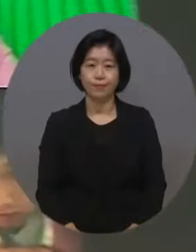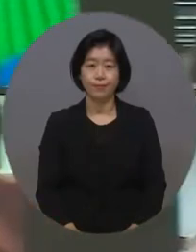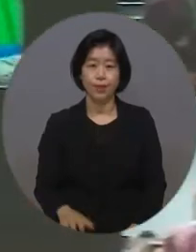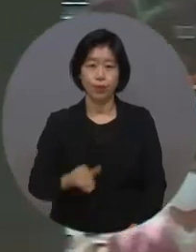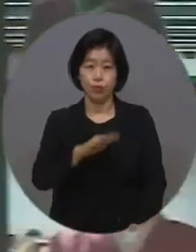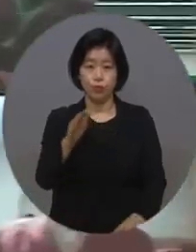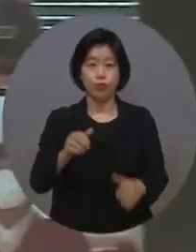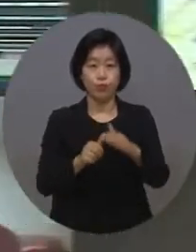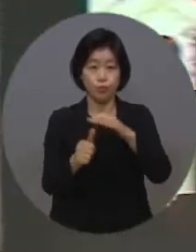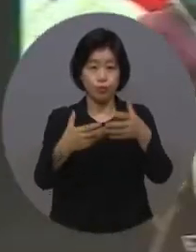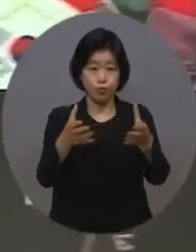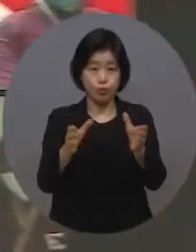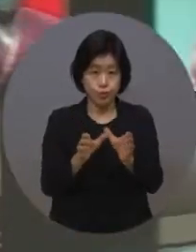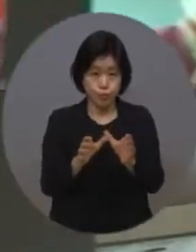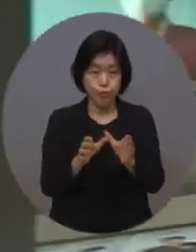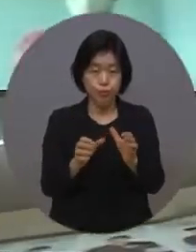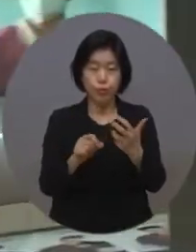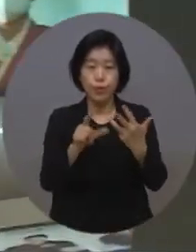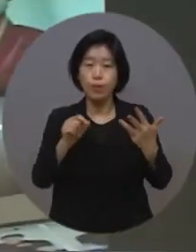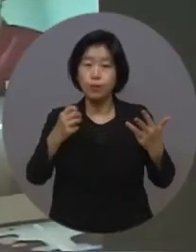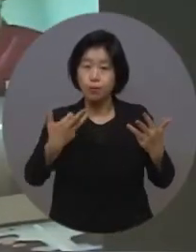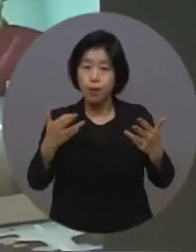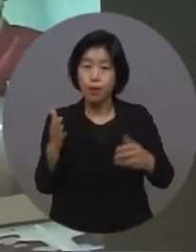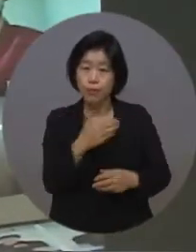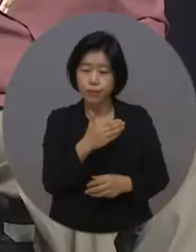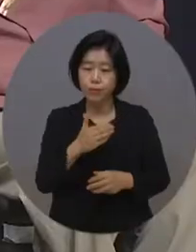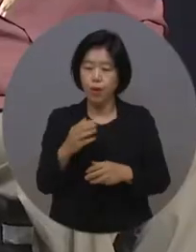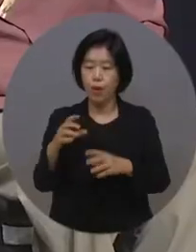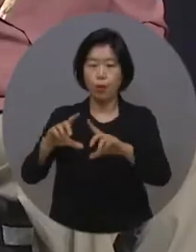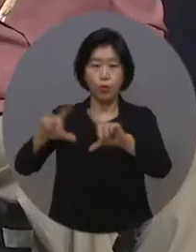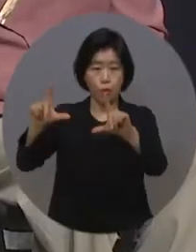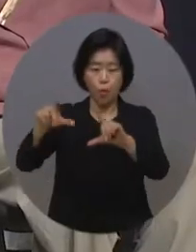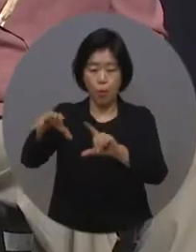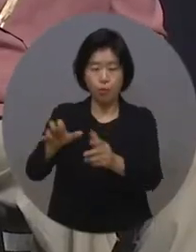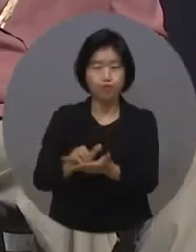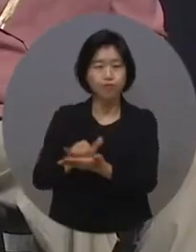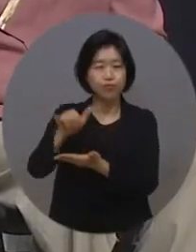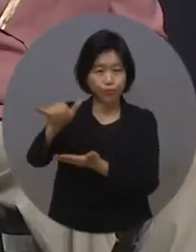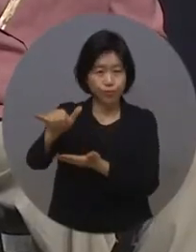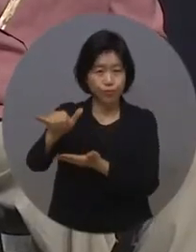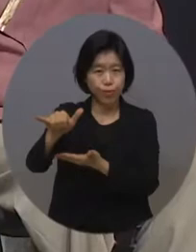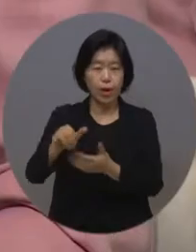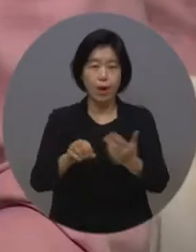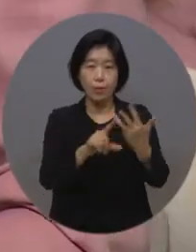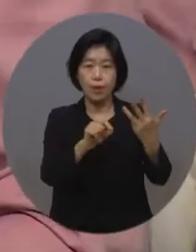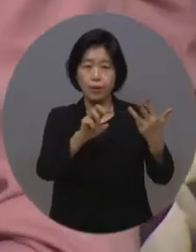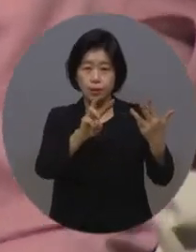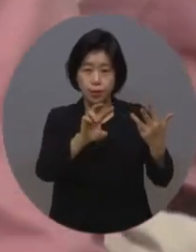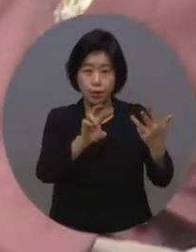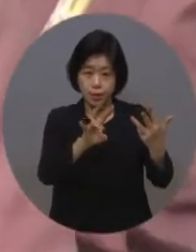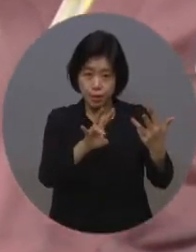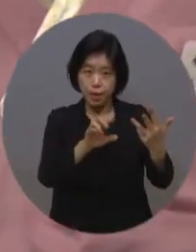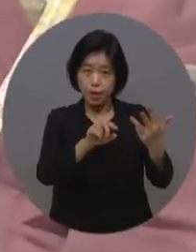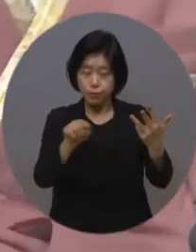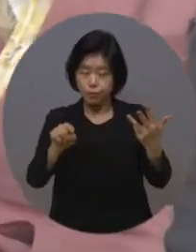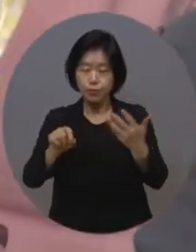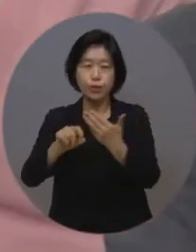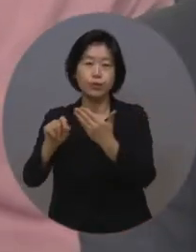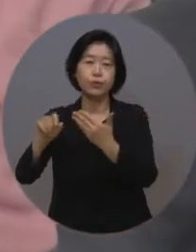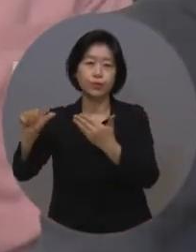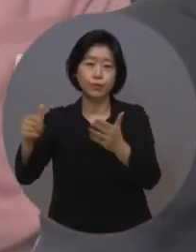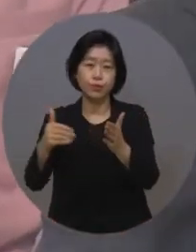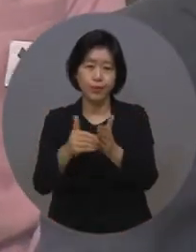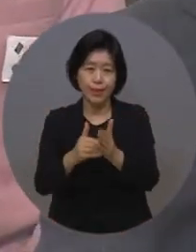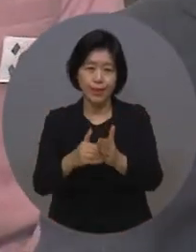우리 선수단은 오는 18일부터 차례로 도쿄에 입성하며 대회 기간인 24일 9월 5일까지 13일간 금빛